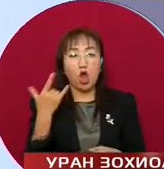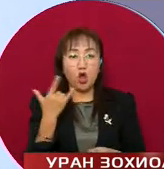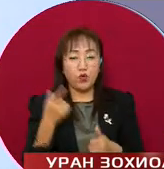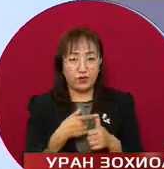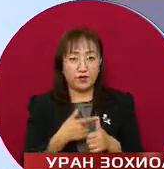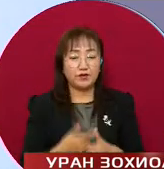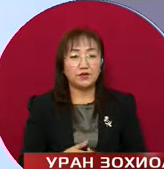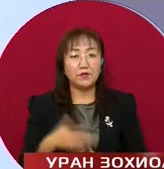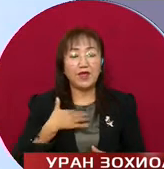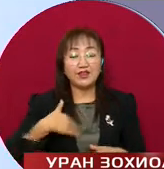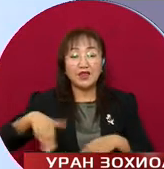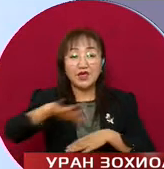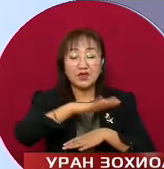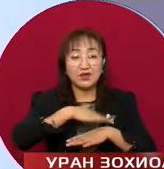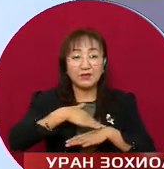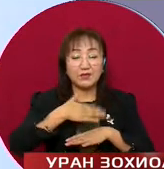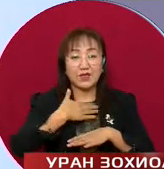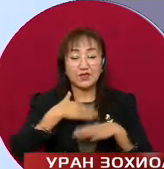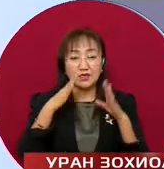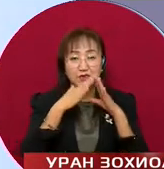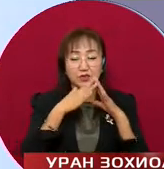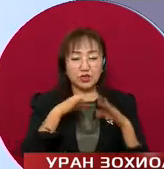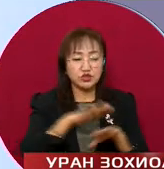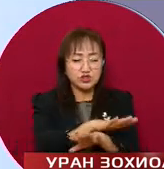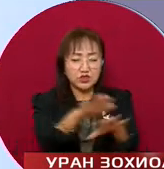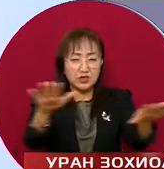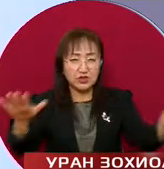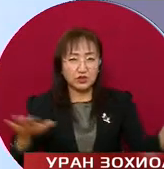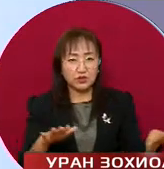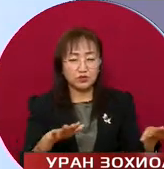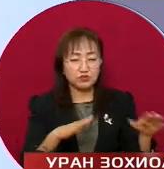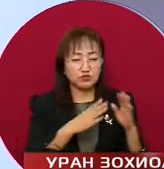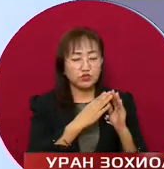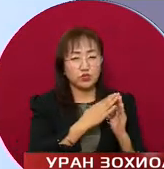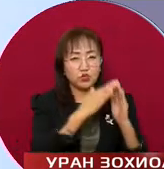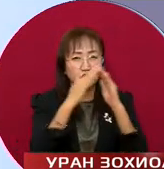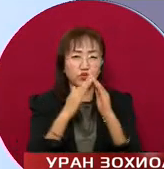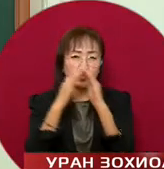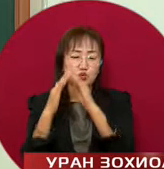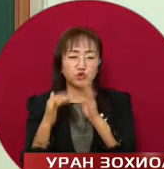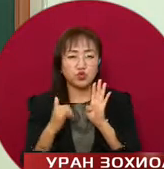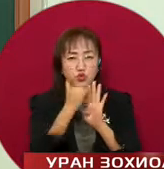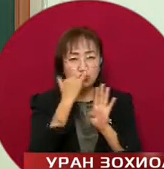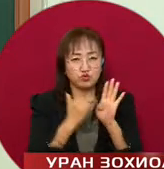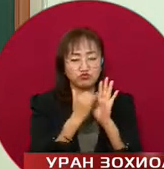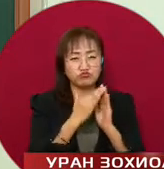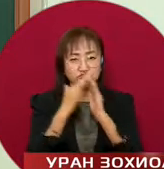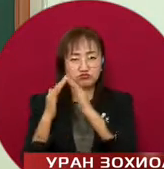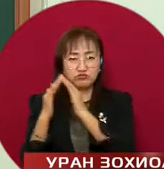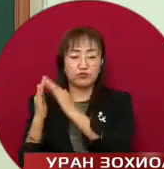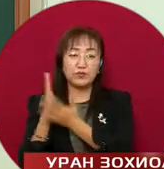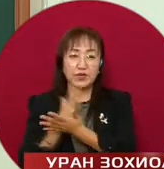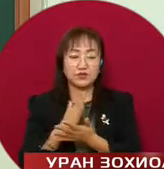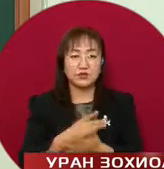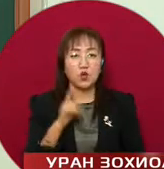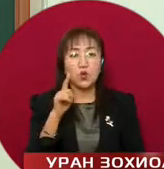айл энэ ширээ шиг тэгш хөндийн дөрвөн талд нь ээлжлэн нүүж эргэх үлрэлийг бардагсан. Хөөс